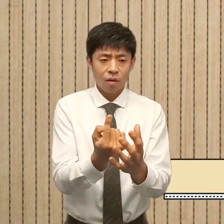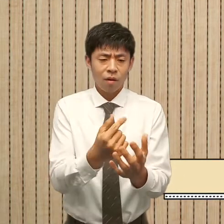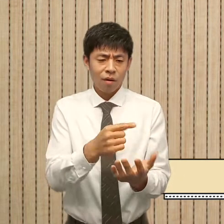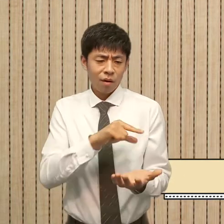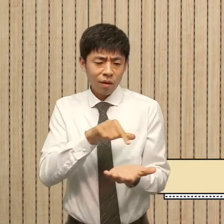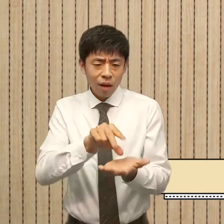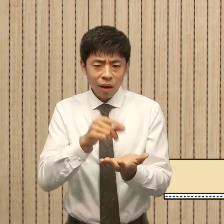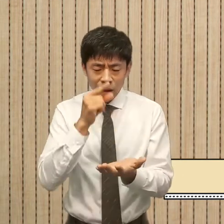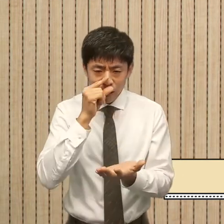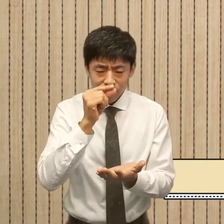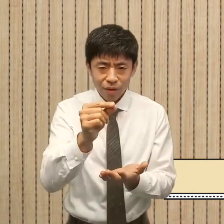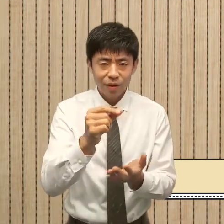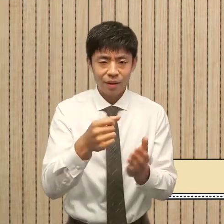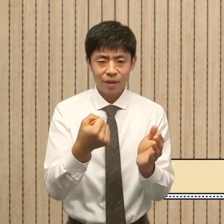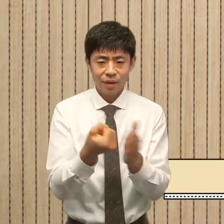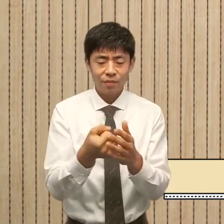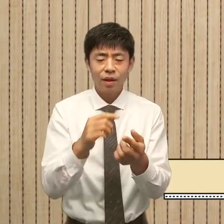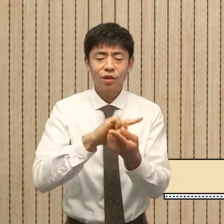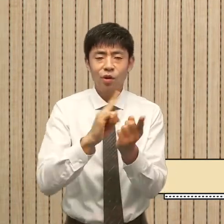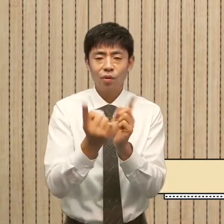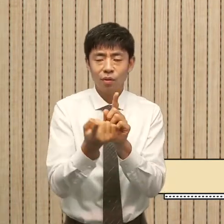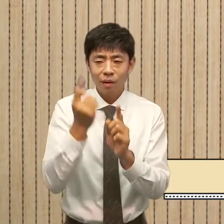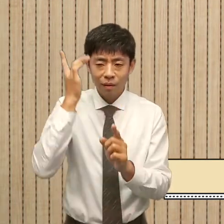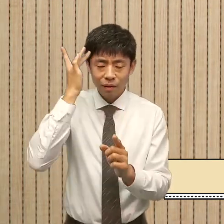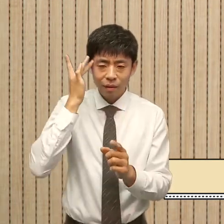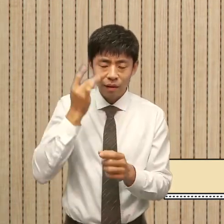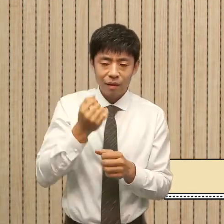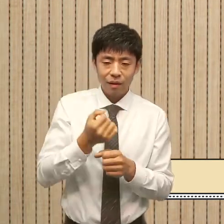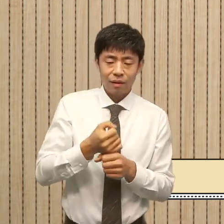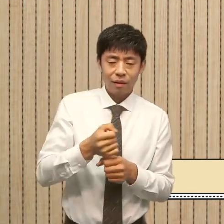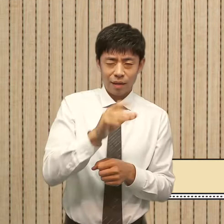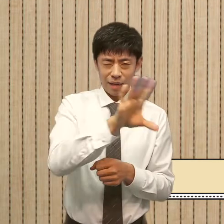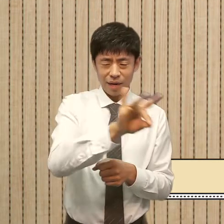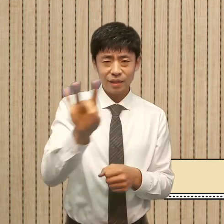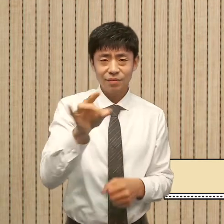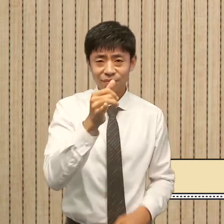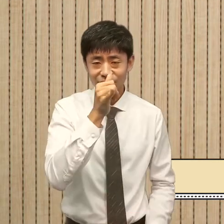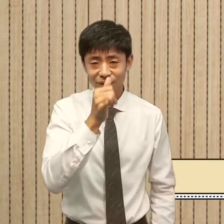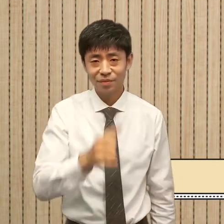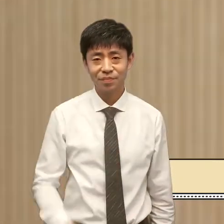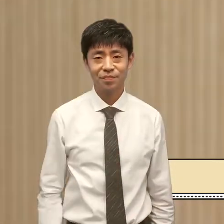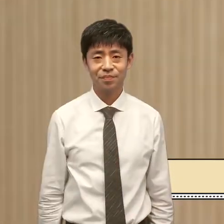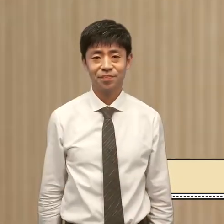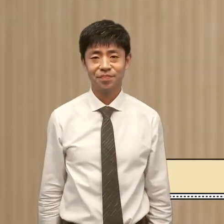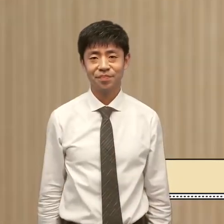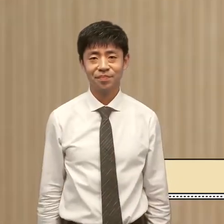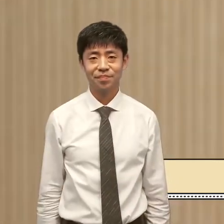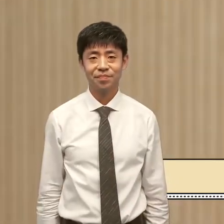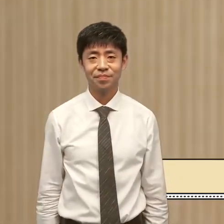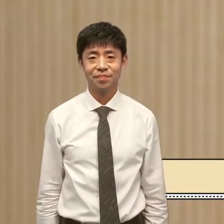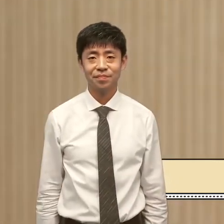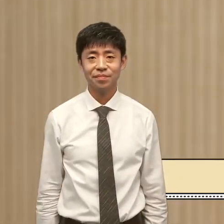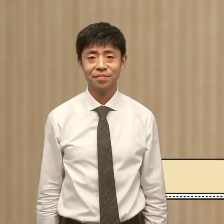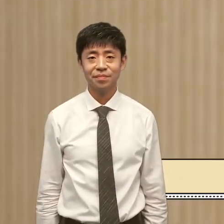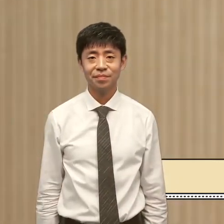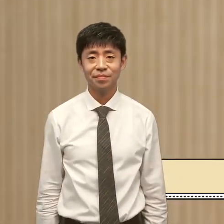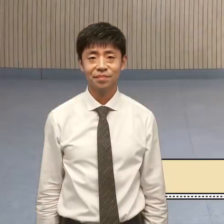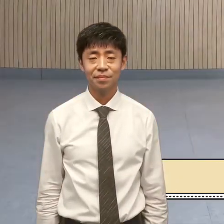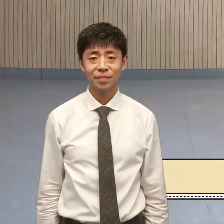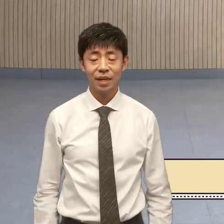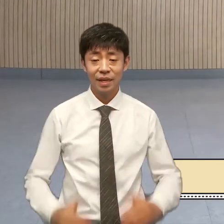민감한 가족들 간의 대화에 통역을 하는 경우가 종종 있거든요. 그럴 때 난처할 수가